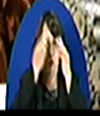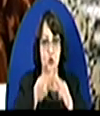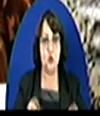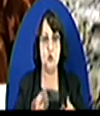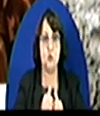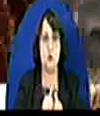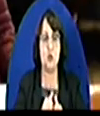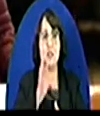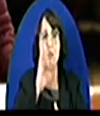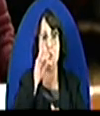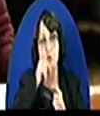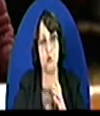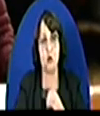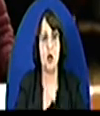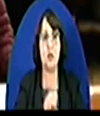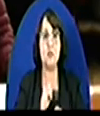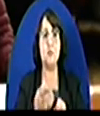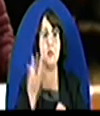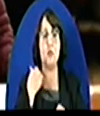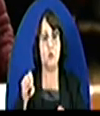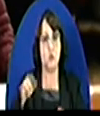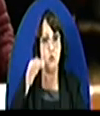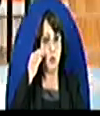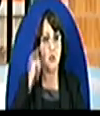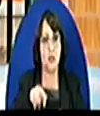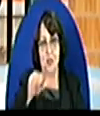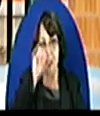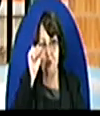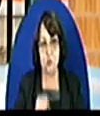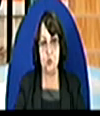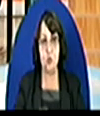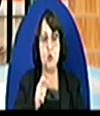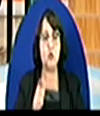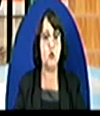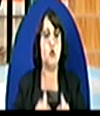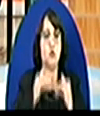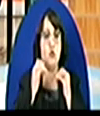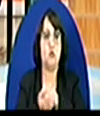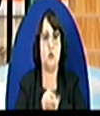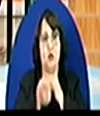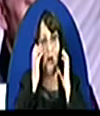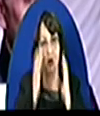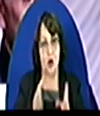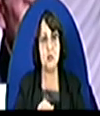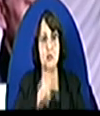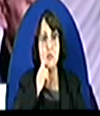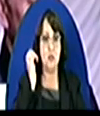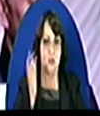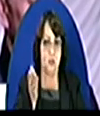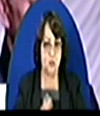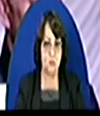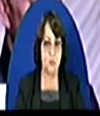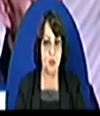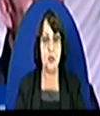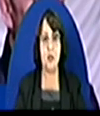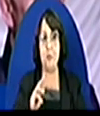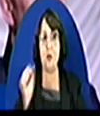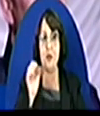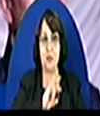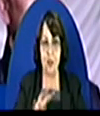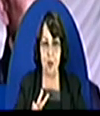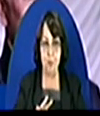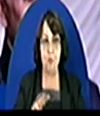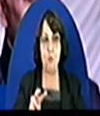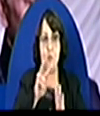спортын салбарт ажиллаж байсан туршлагатай хүний хувьд энэ асуудал төдийгүй хүний хөгжилд онцгой анхаарна гэдгээ хэллээ. Монгол Ардын нам мөрийн